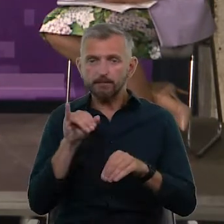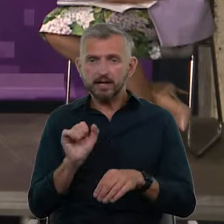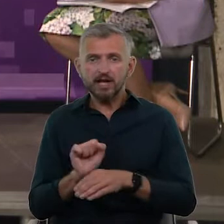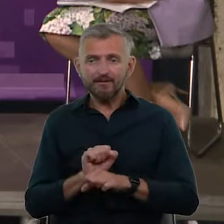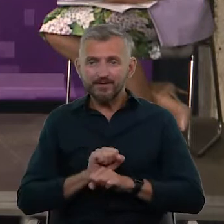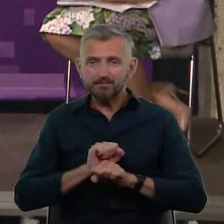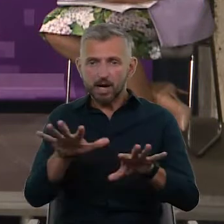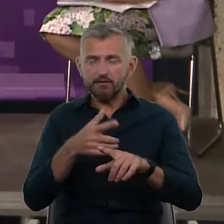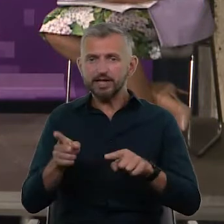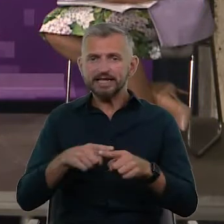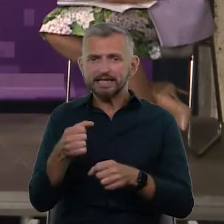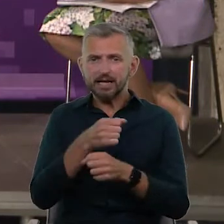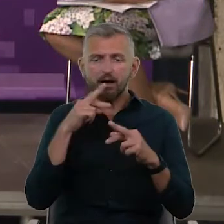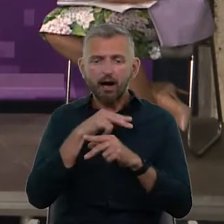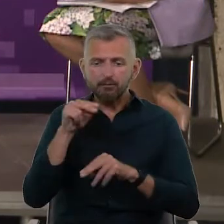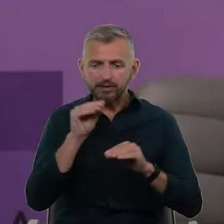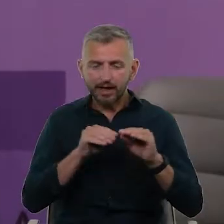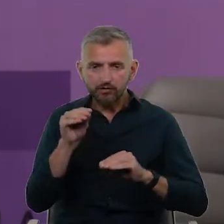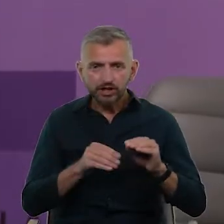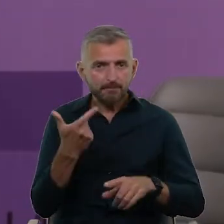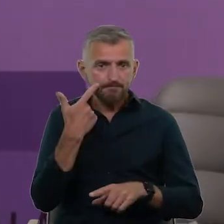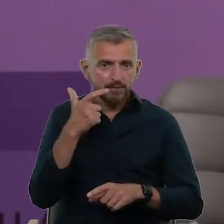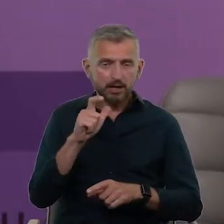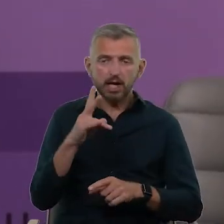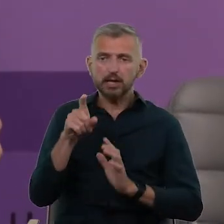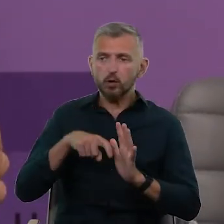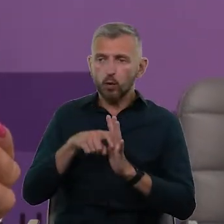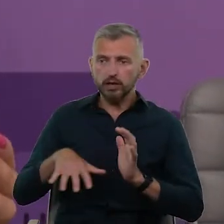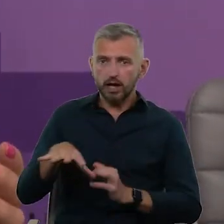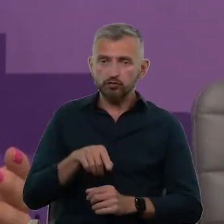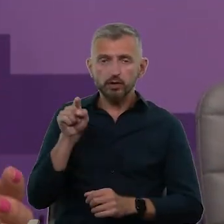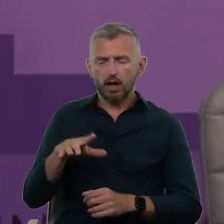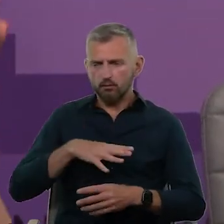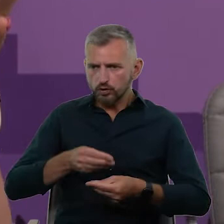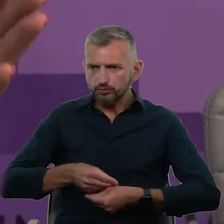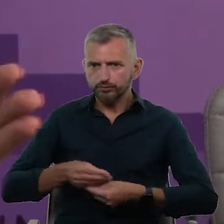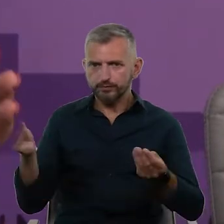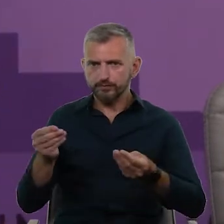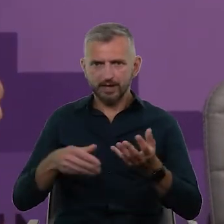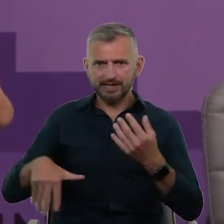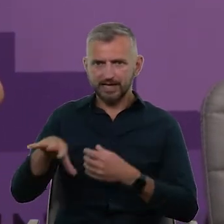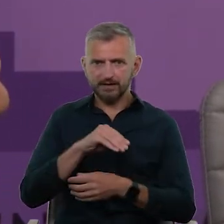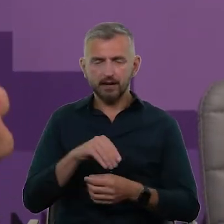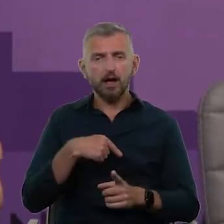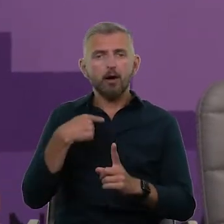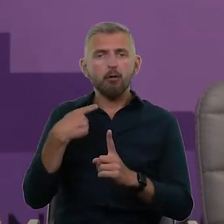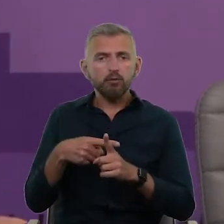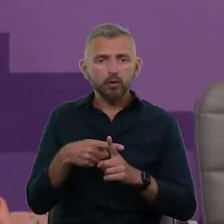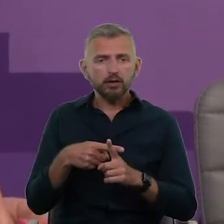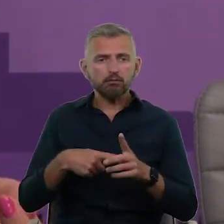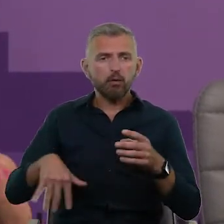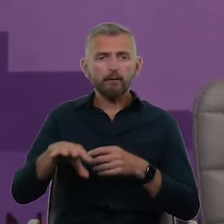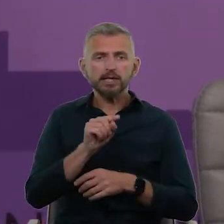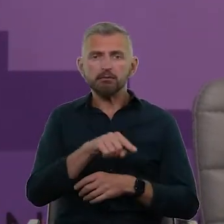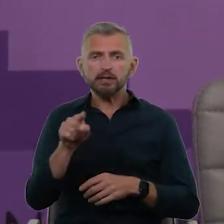ці аптечки більшою частиною на Донеччину, і там вони були розповсюджені скрізь. А крім того, по всім